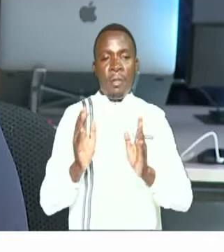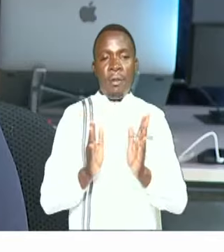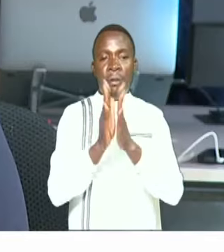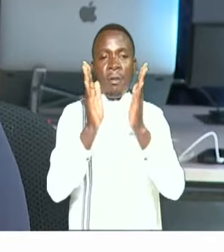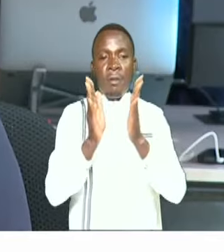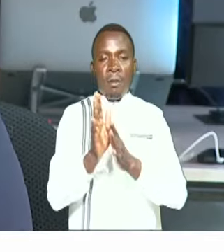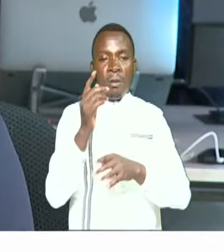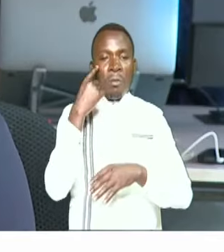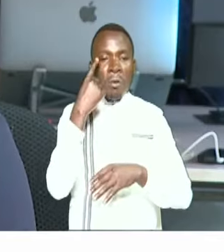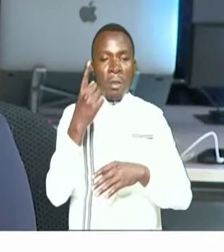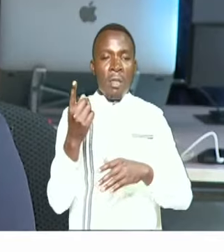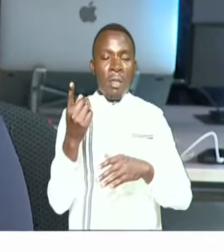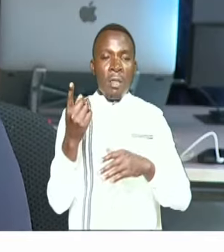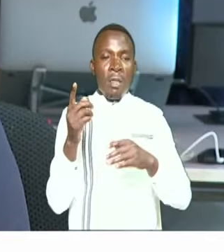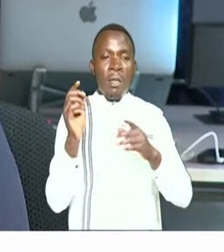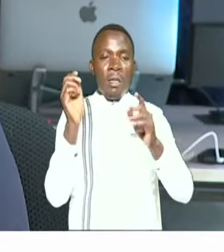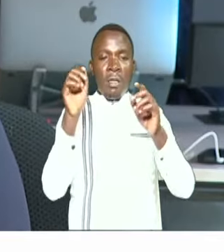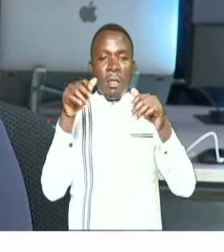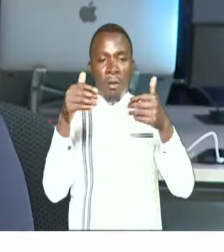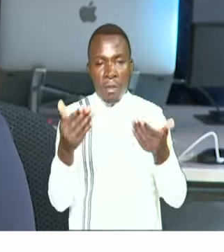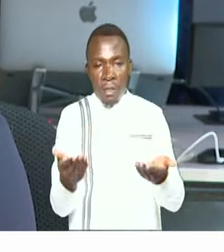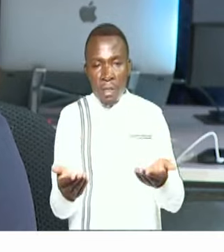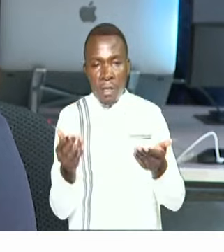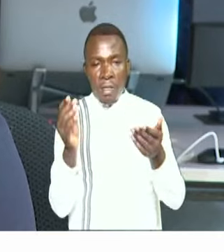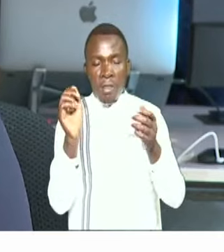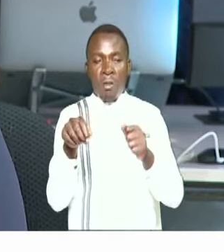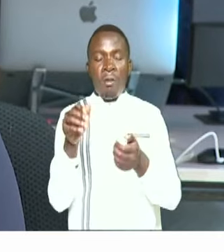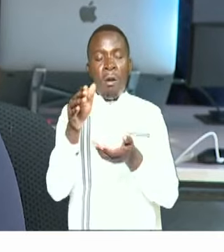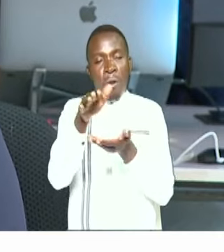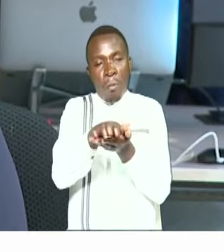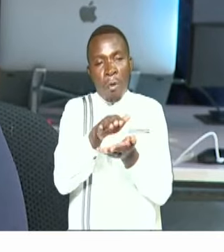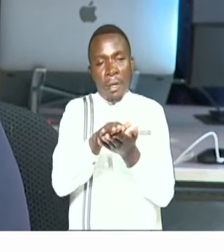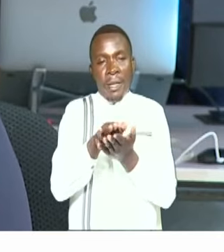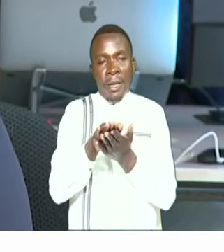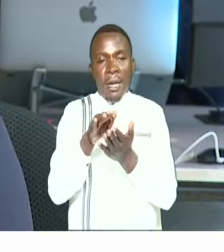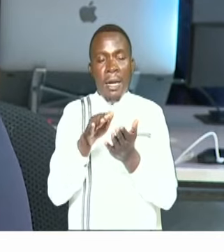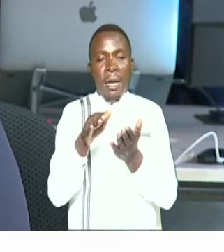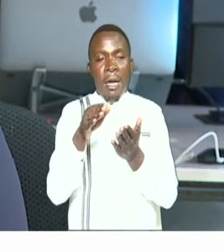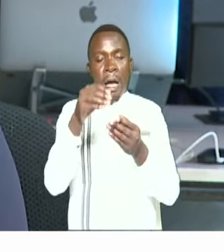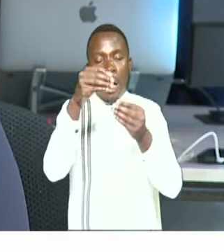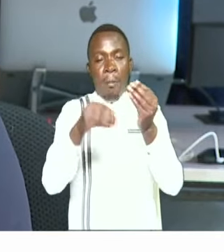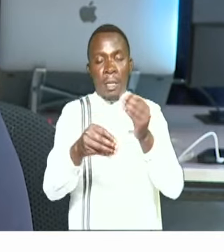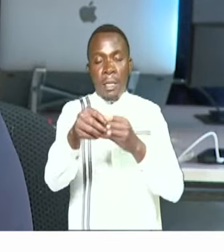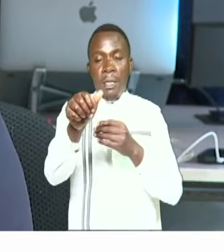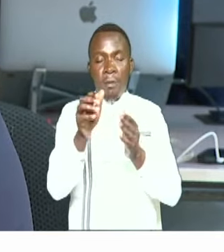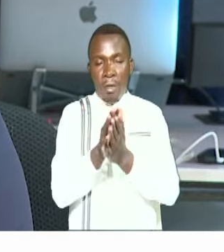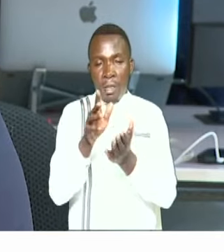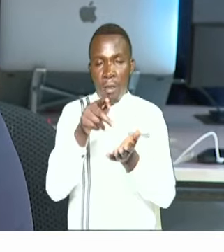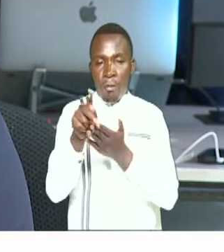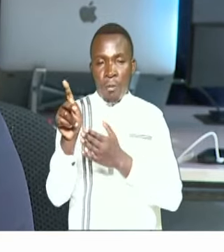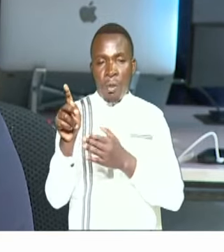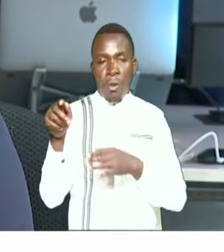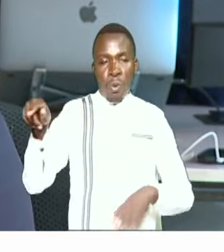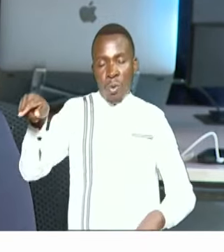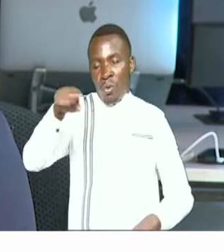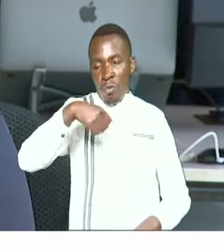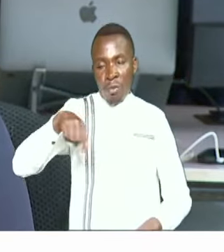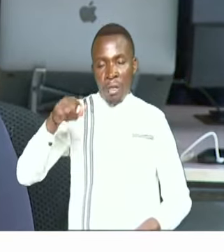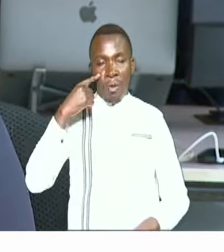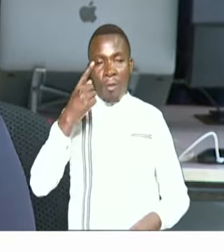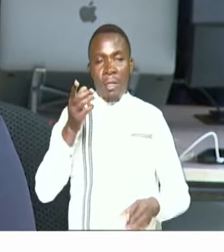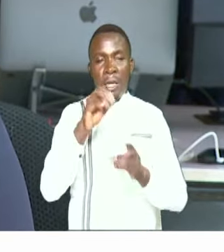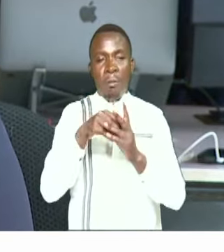ba izavinga cyangwa se kubukinga amatike yabo no kwishyura. So twasanze rero harimo ikibazo, harimo